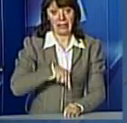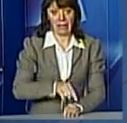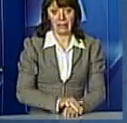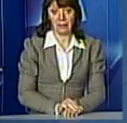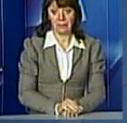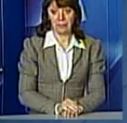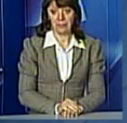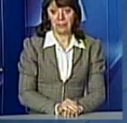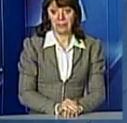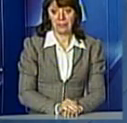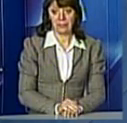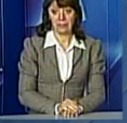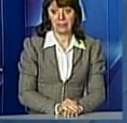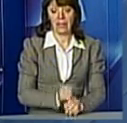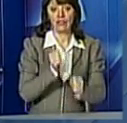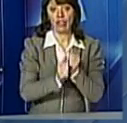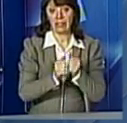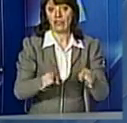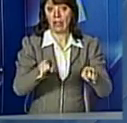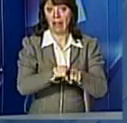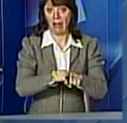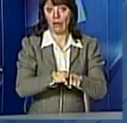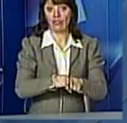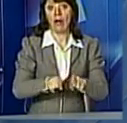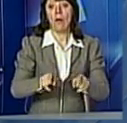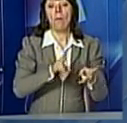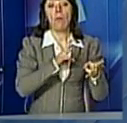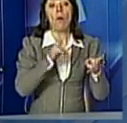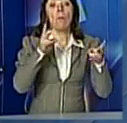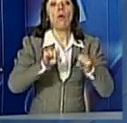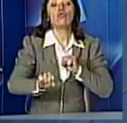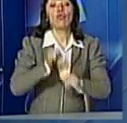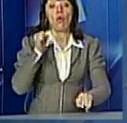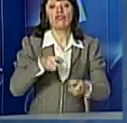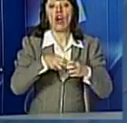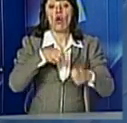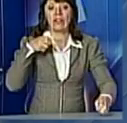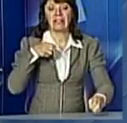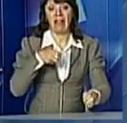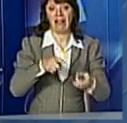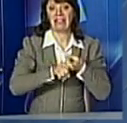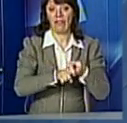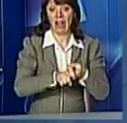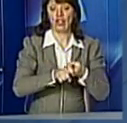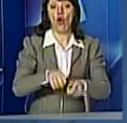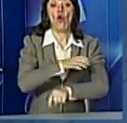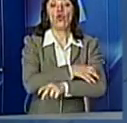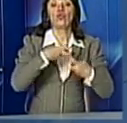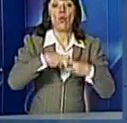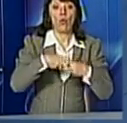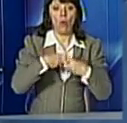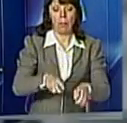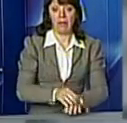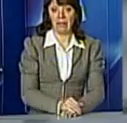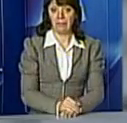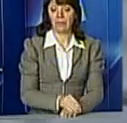називається в типовому місці бо він найчастіше буває а також пошкодження кінцівок розтяги зв'язок суглобів гомілково-ступневих колійних